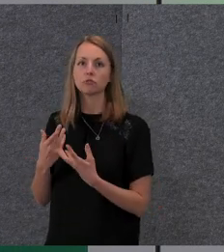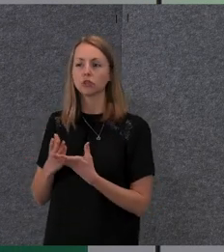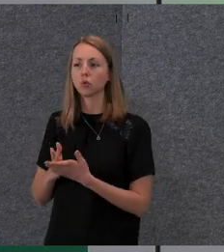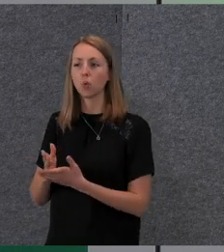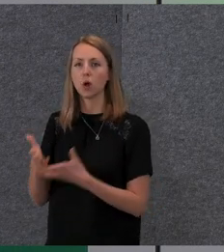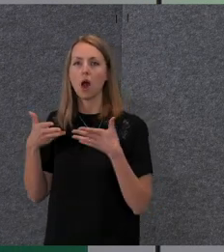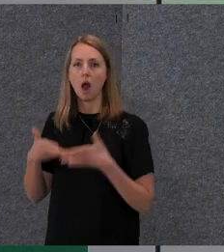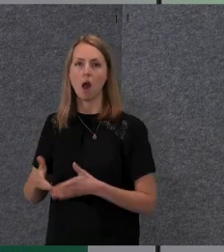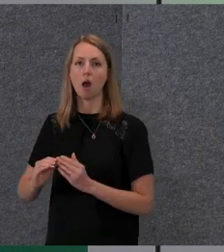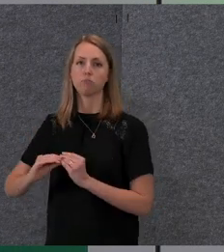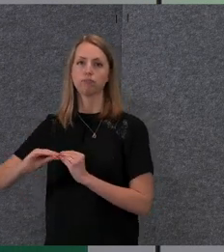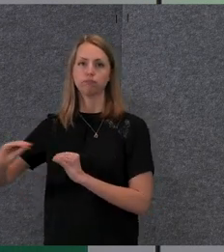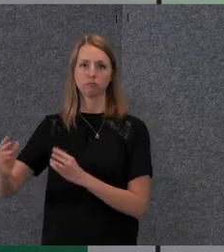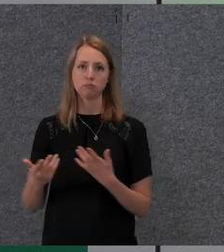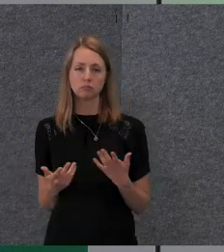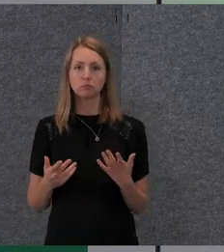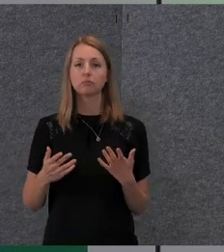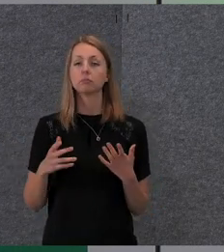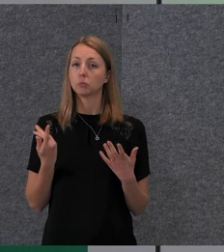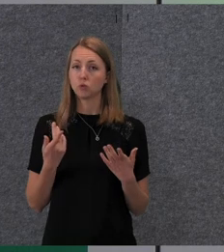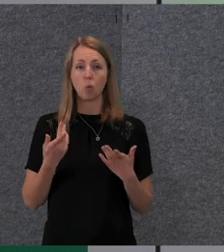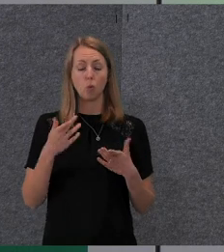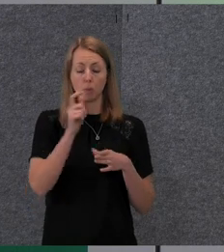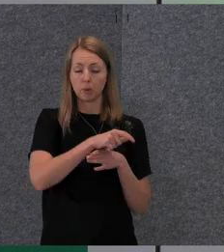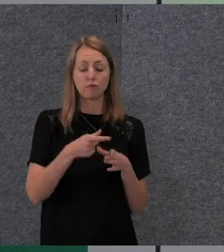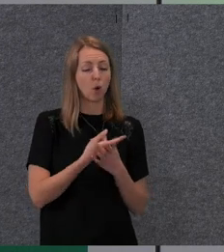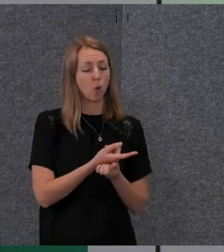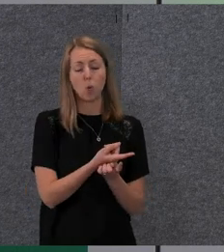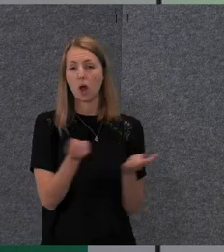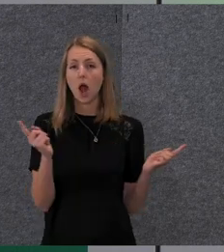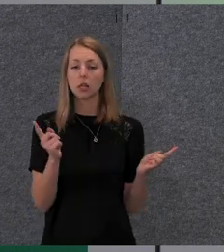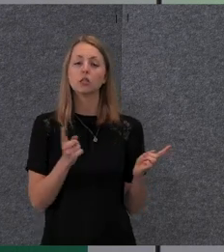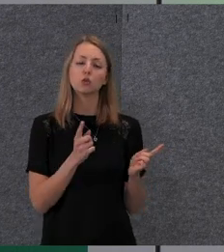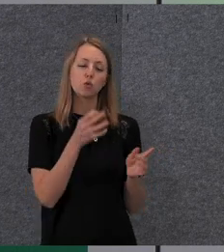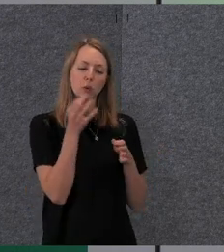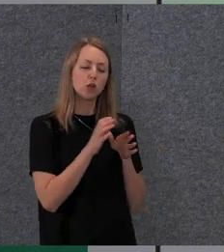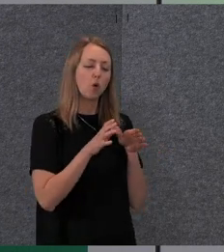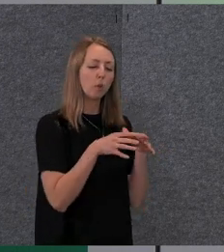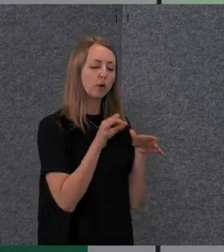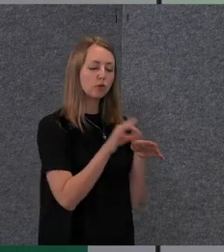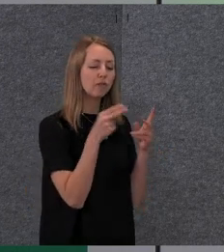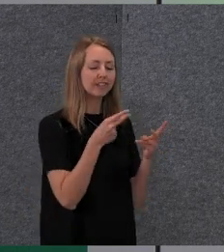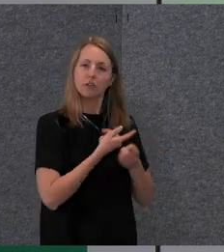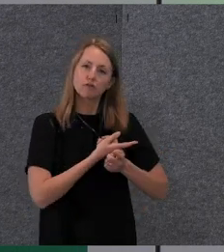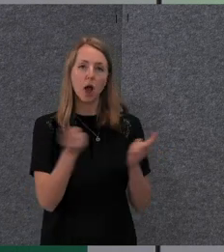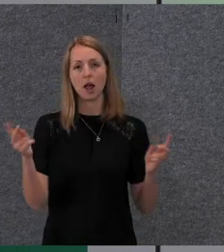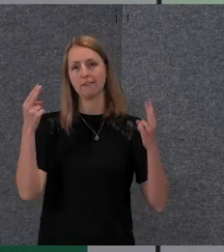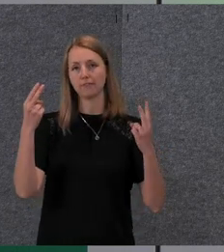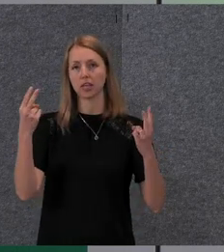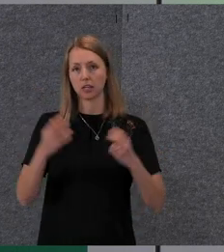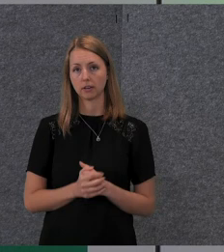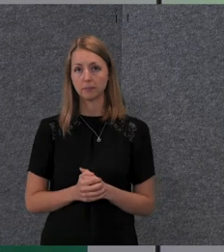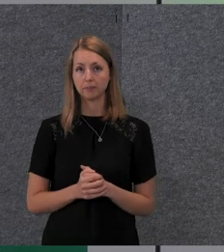betrifft alle, wirklich alle Bevölkerungsgruppen, nicht nur Einzelne. Aber wir haben es